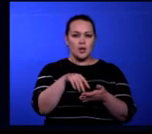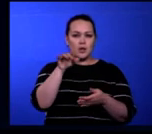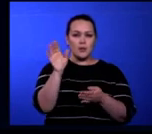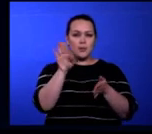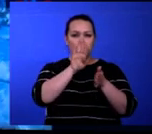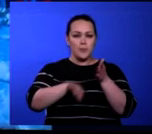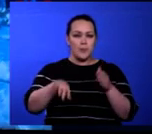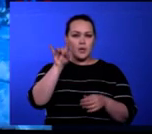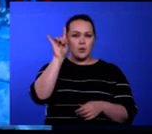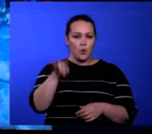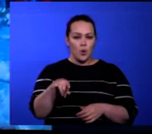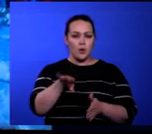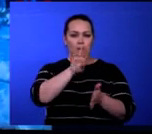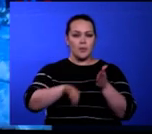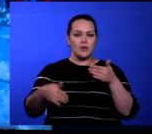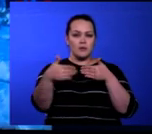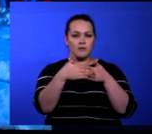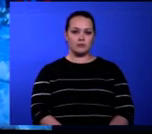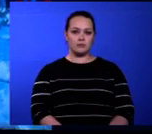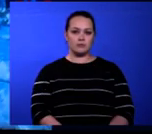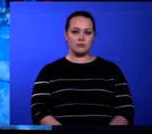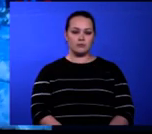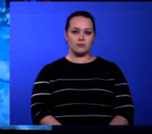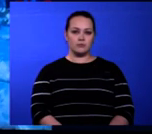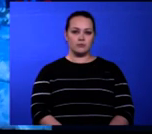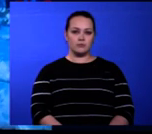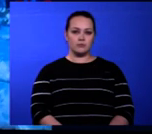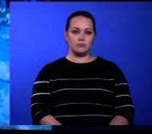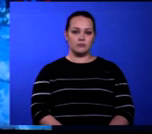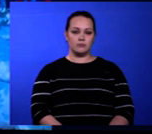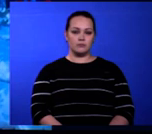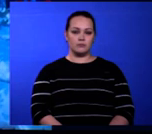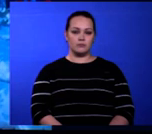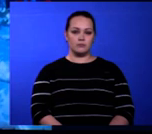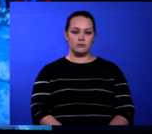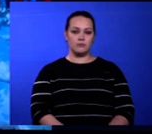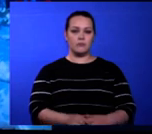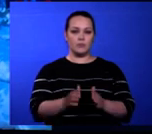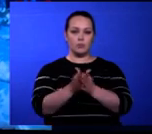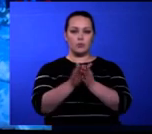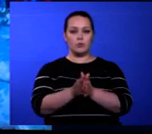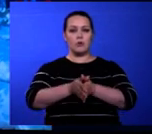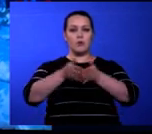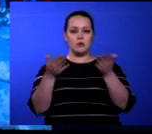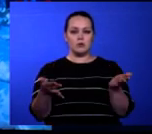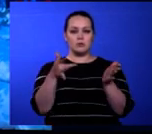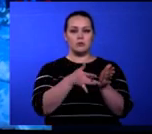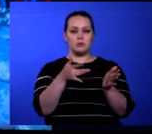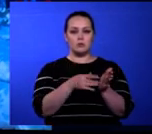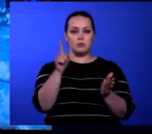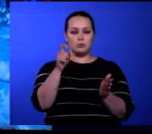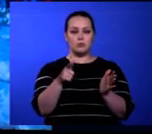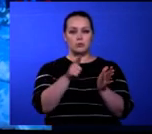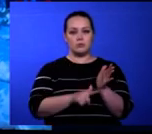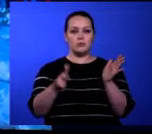Знакомые с детства сказки, правда? Предлагаю, ребята, открыть вам учебник на странице